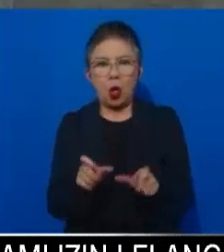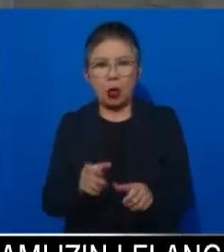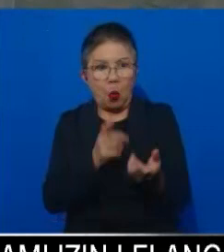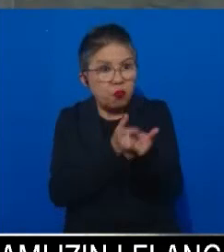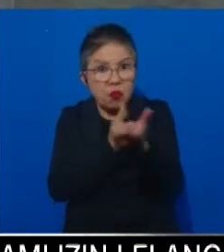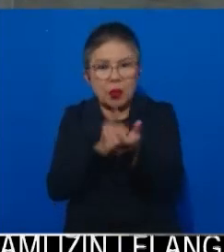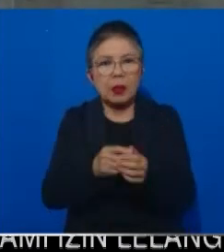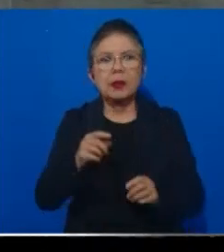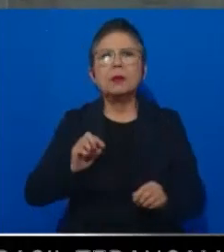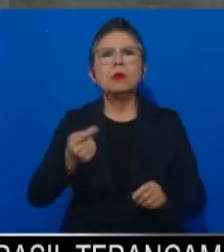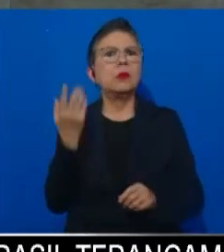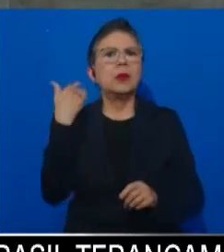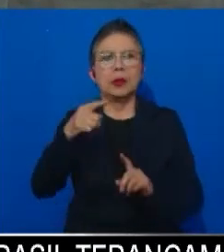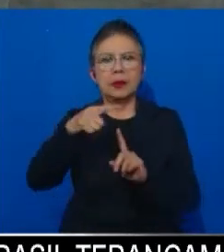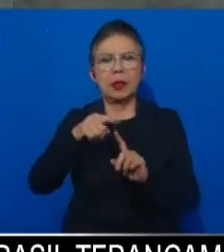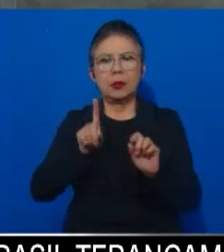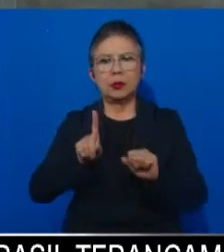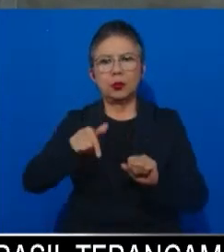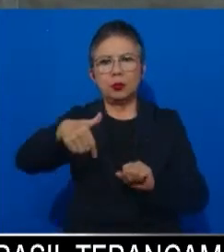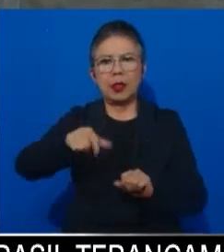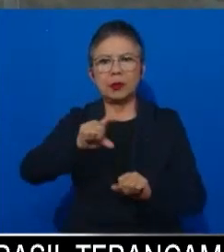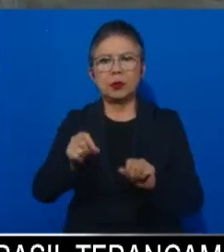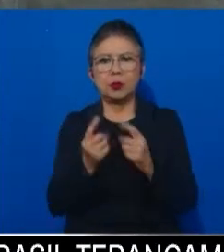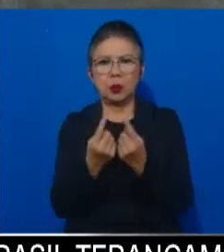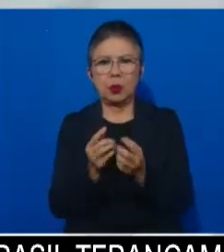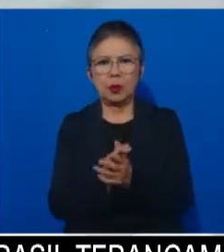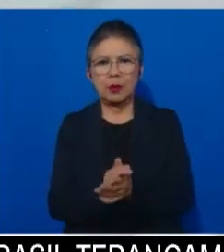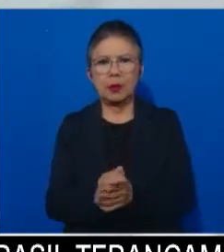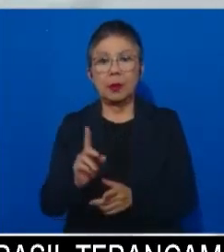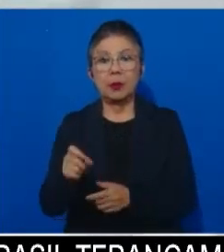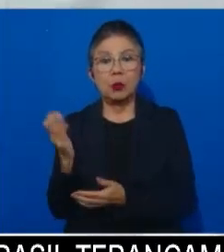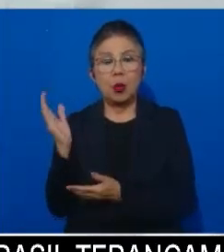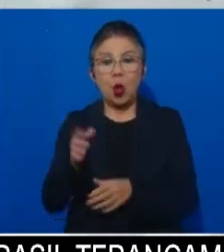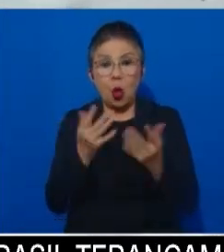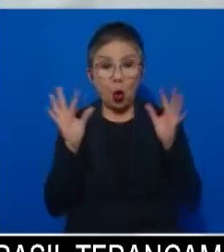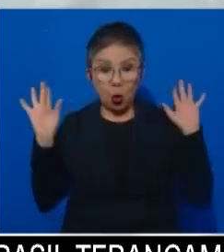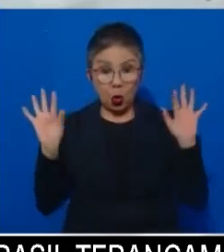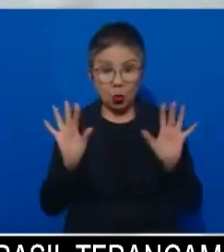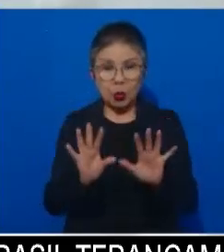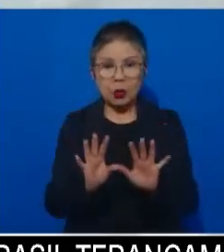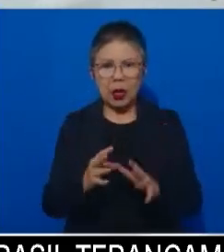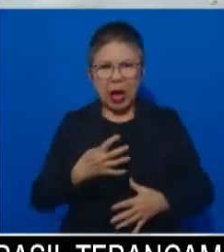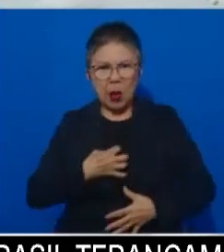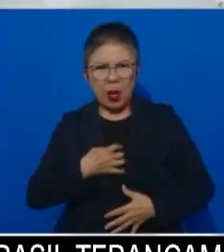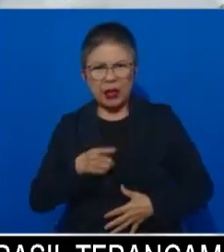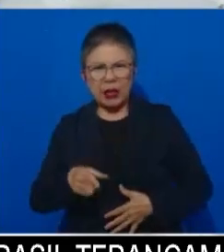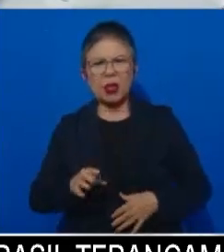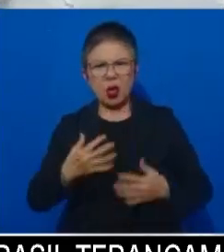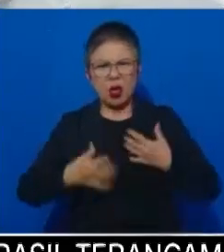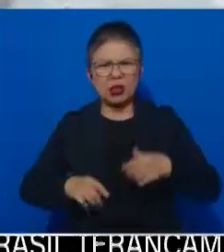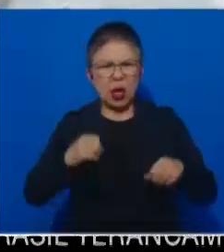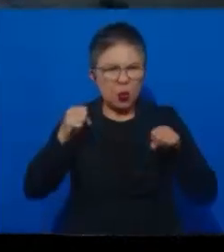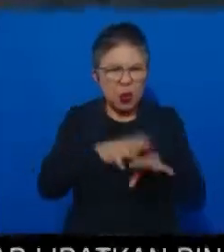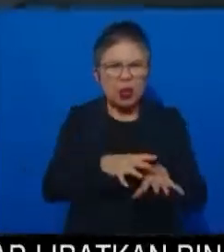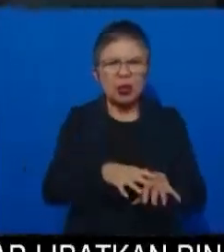sejak 17 November. Kematian monyet ekor panjang ini menyedot perhatian warga yang selama ini khawatir hewan ini melukai